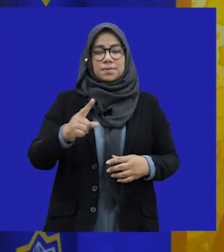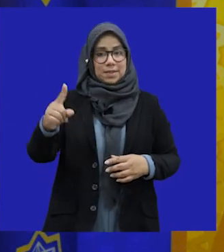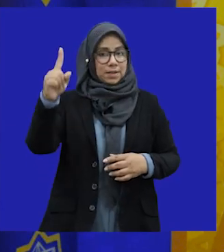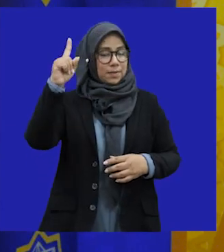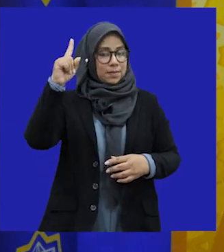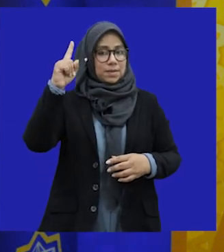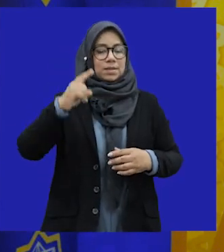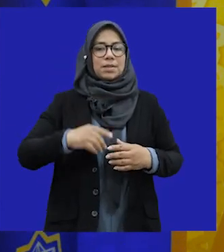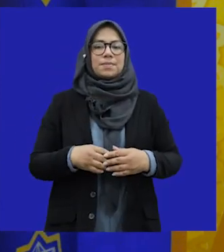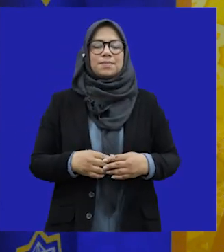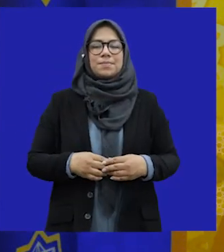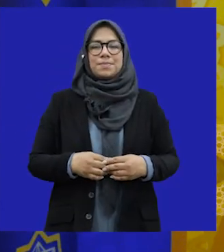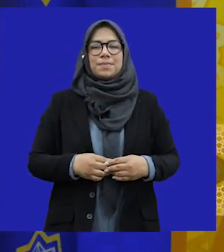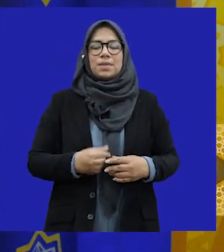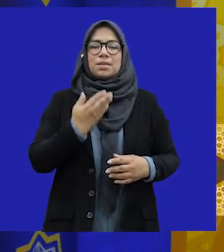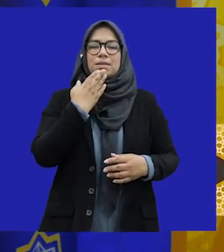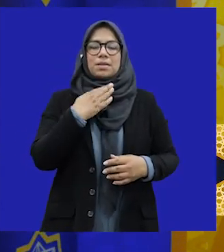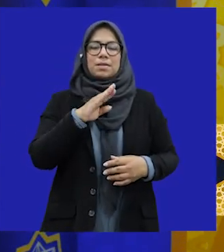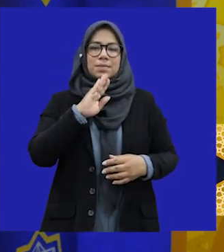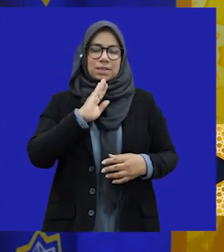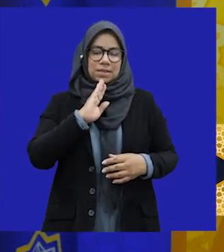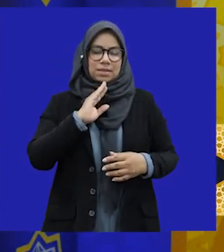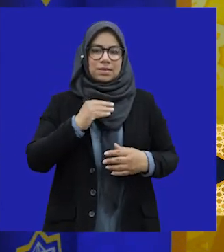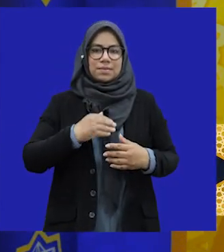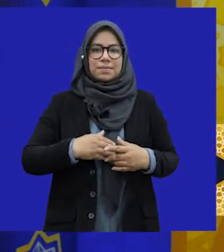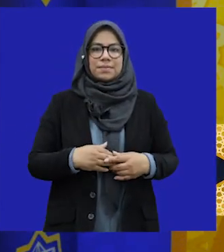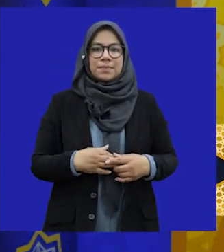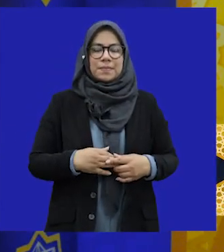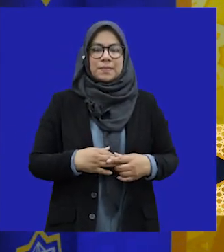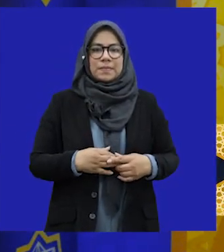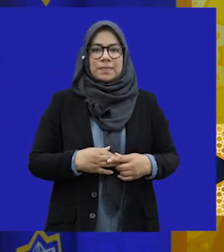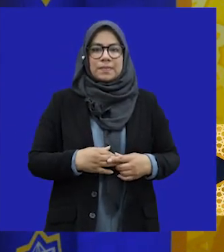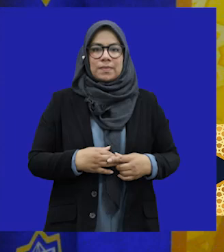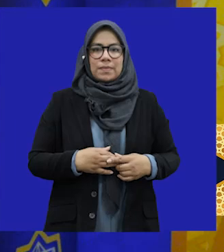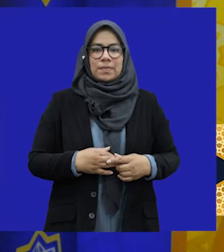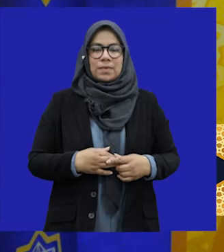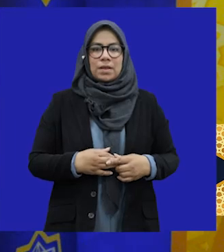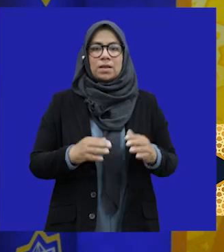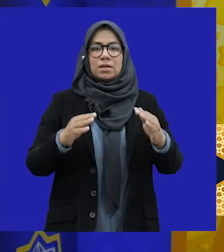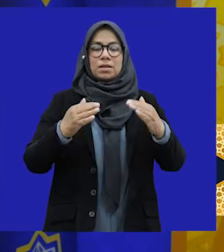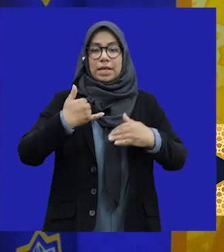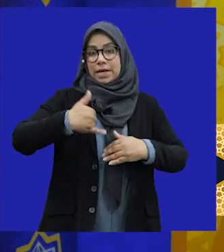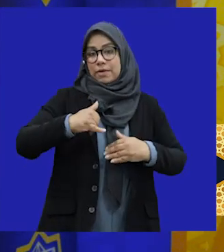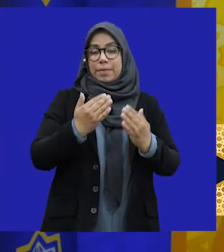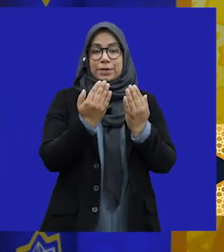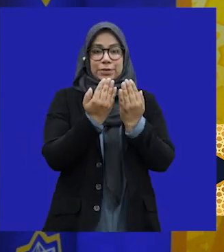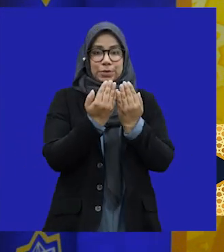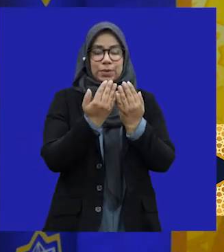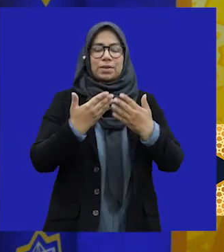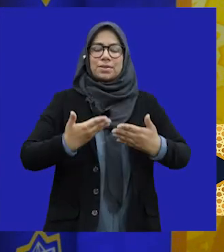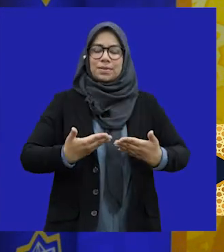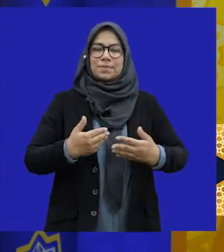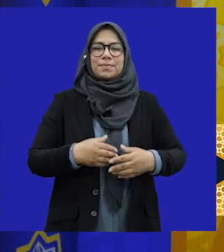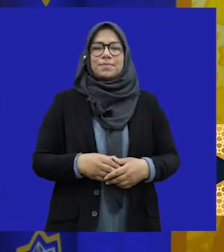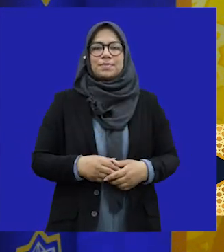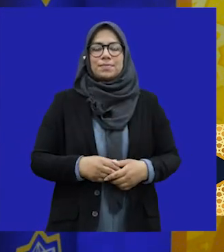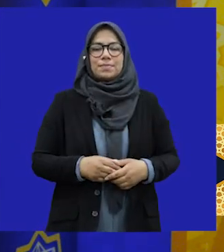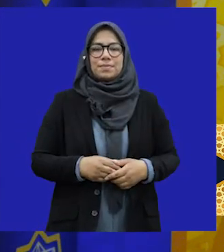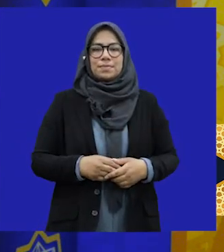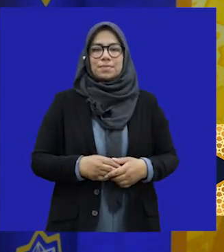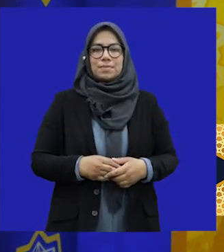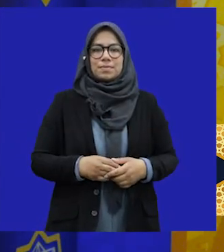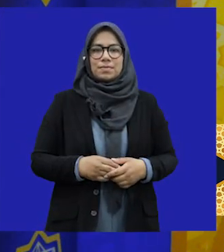بسم الله الرحمن الرحيم الحمد لله رب العالمين وأصلي وأسلم على سيد الأولين